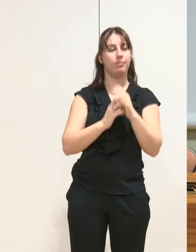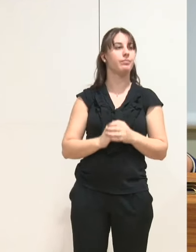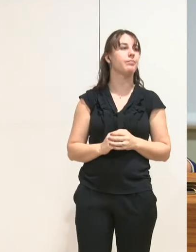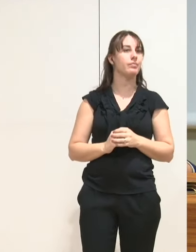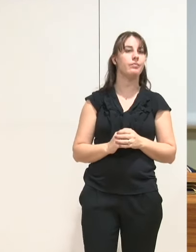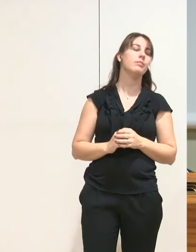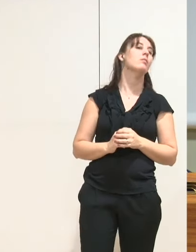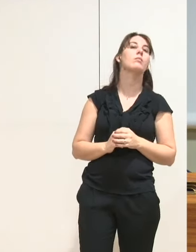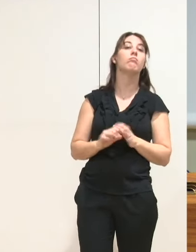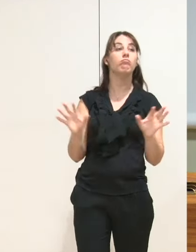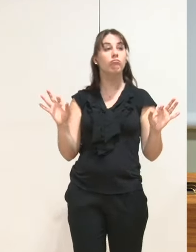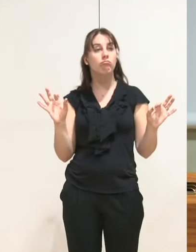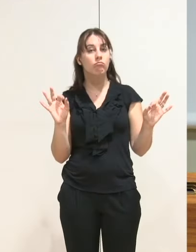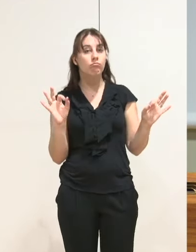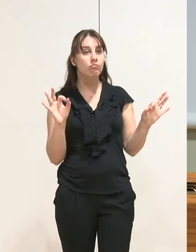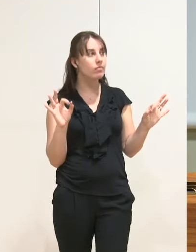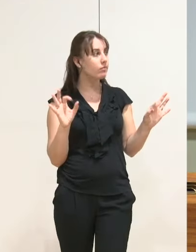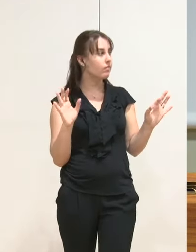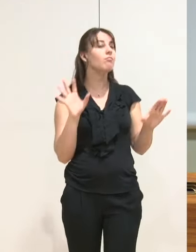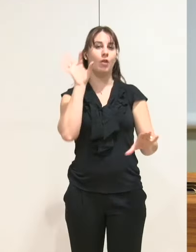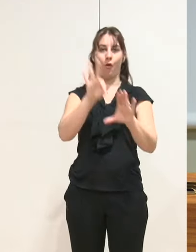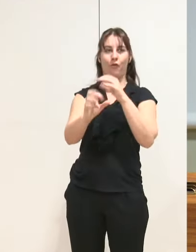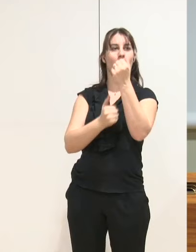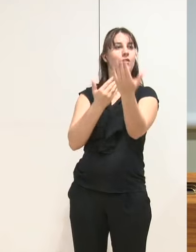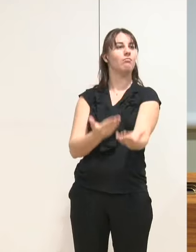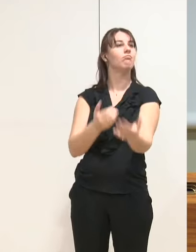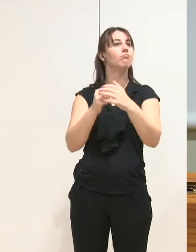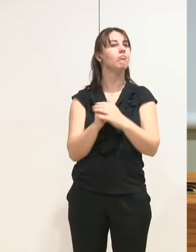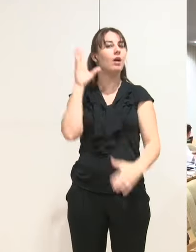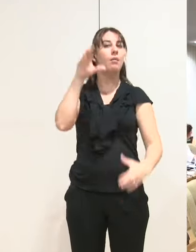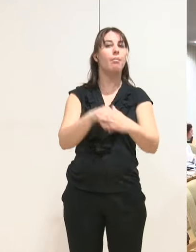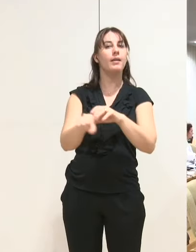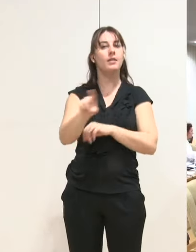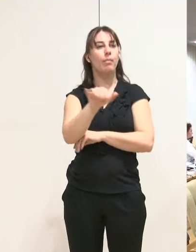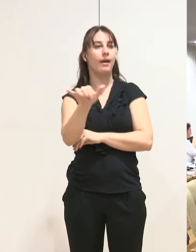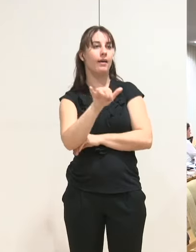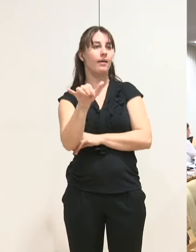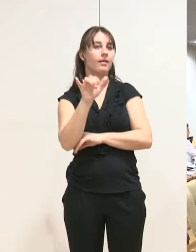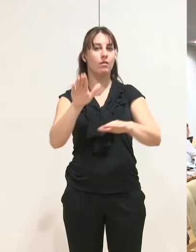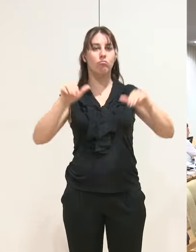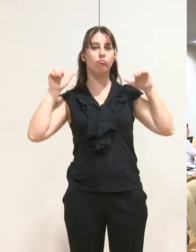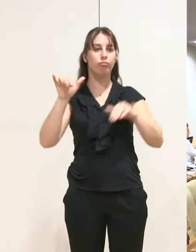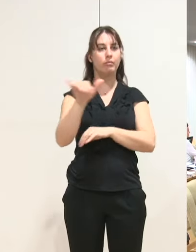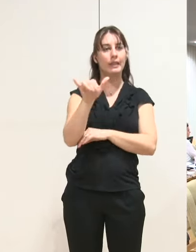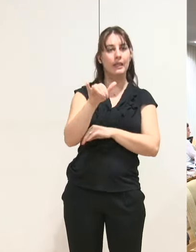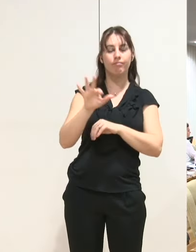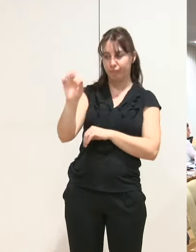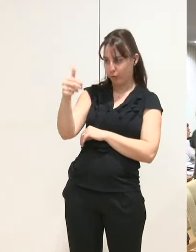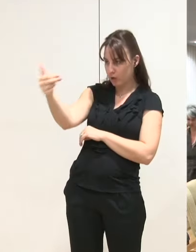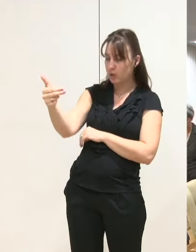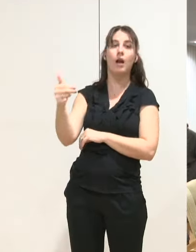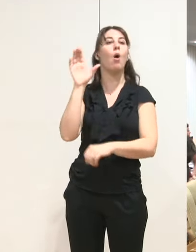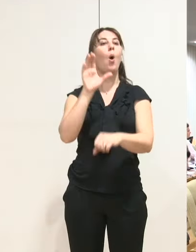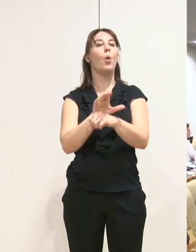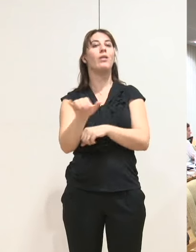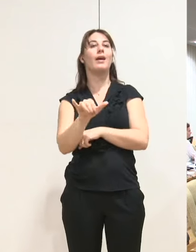29 non je la mets au voix qui ne prend pas part au vote qui s'abstient Front National qui